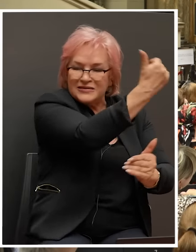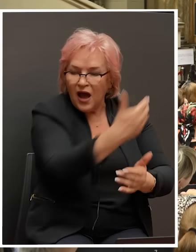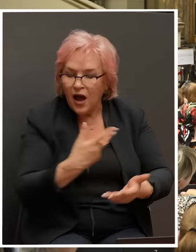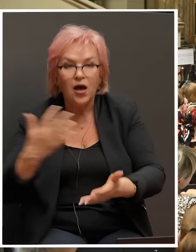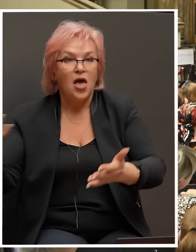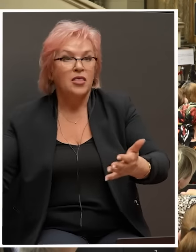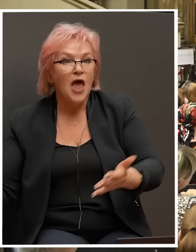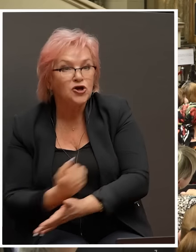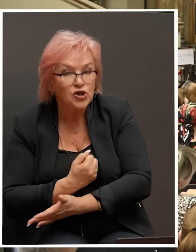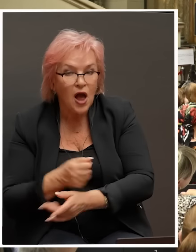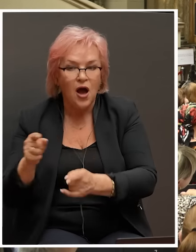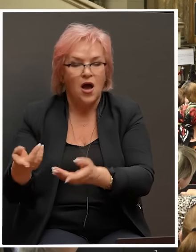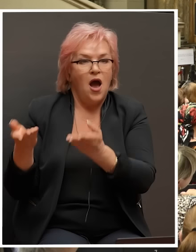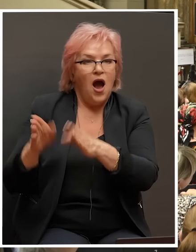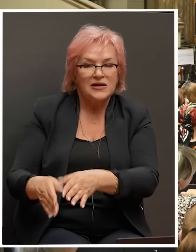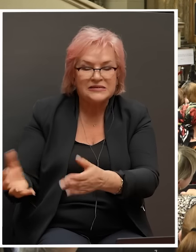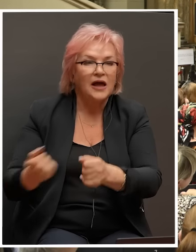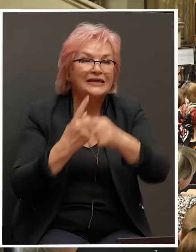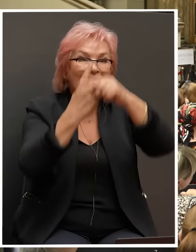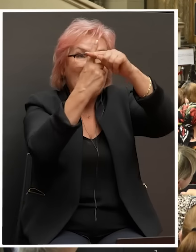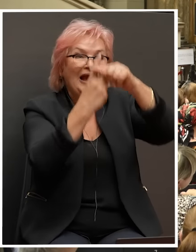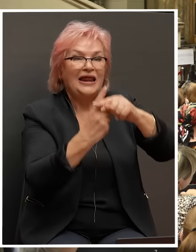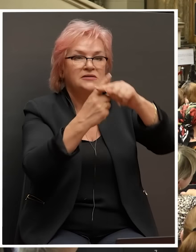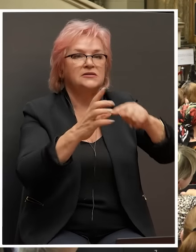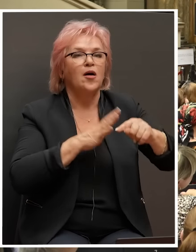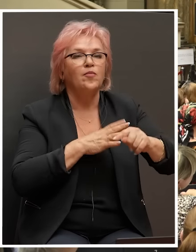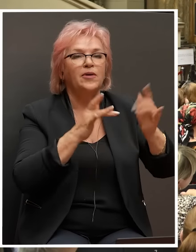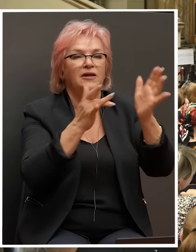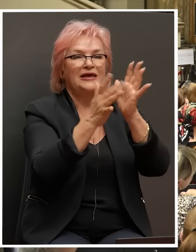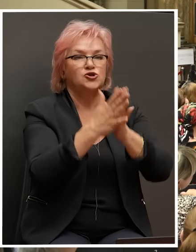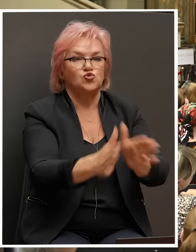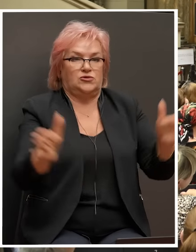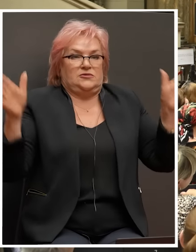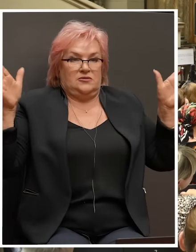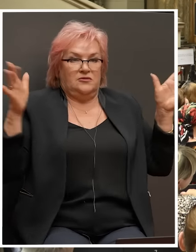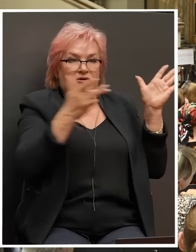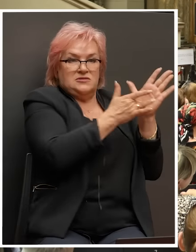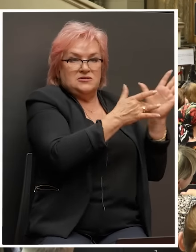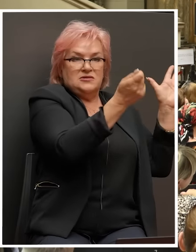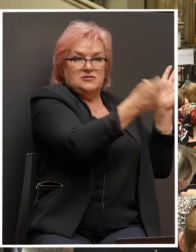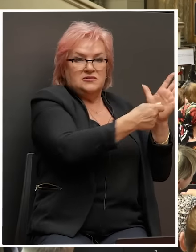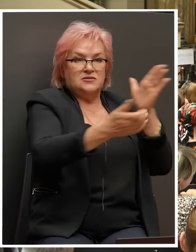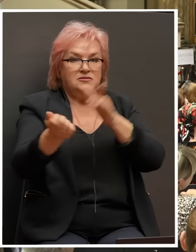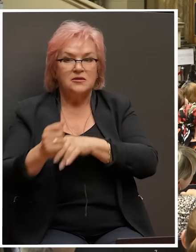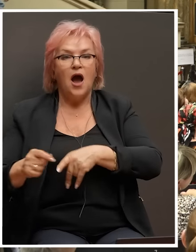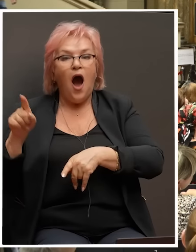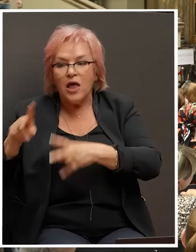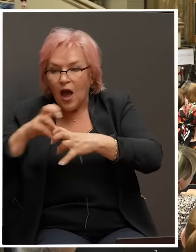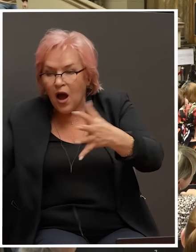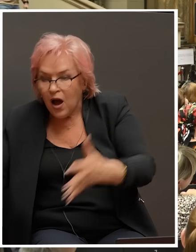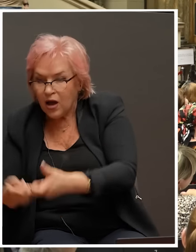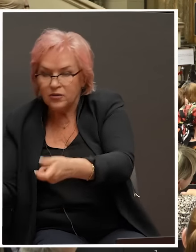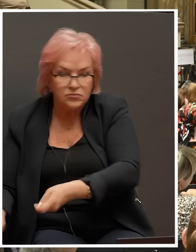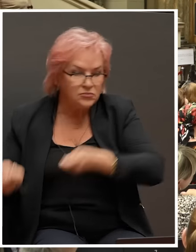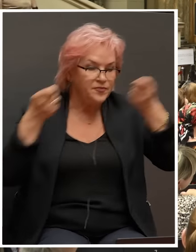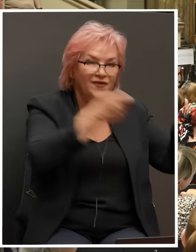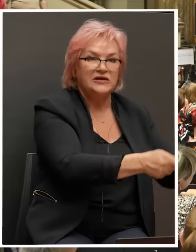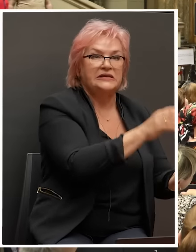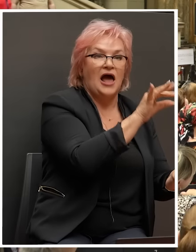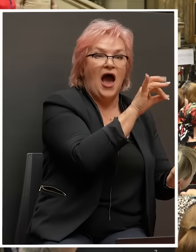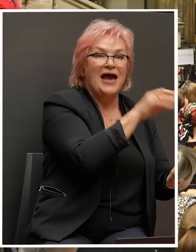в том числе и остатки креста, на котором распяли Иисуса. Значит, она привезла эти остатки в Рим,